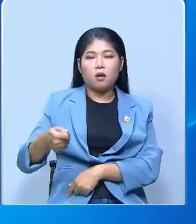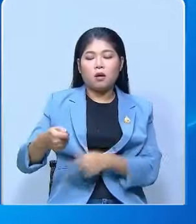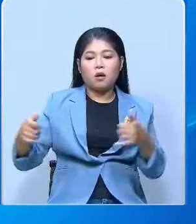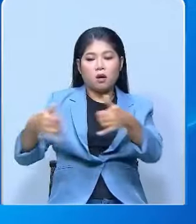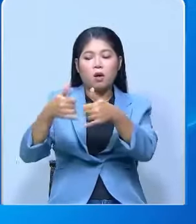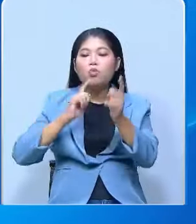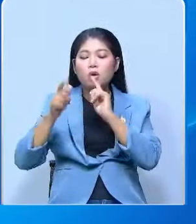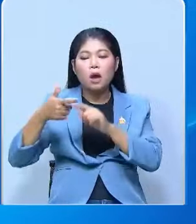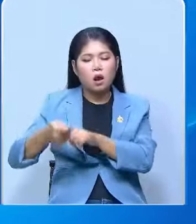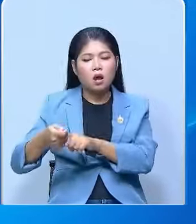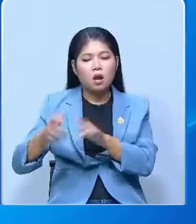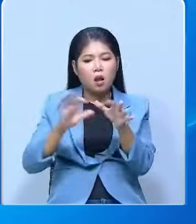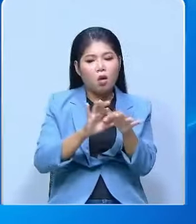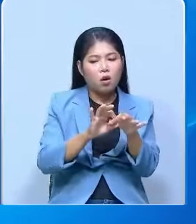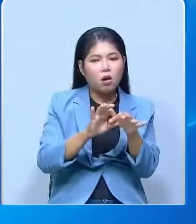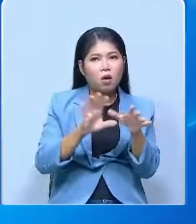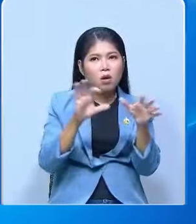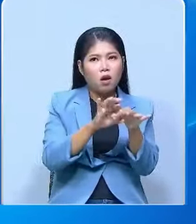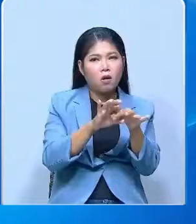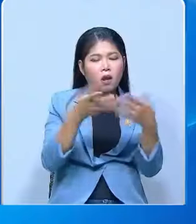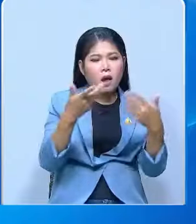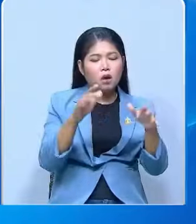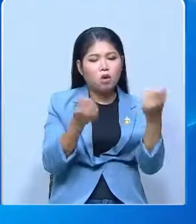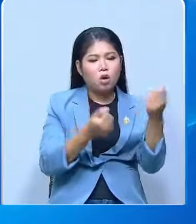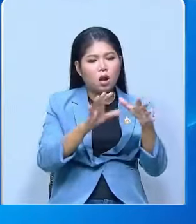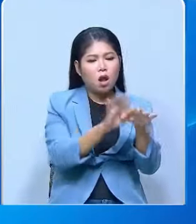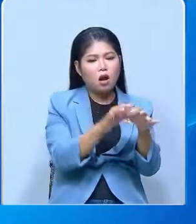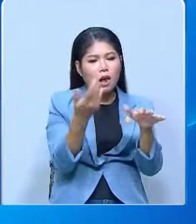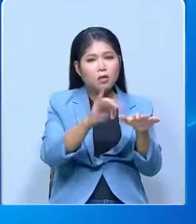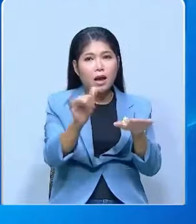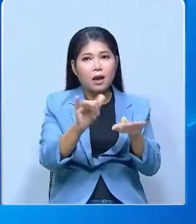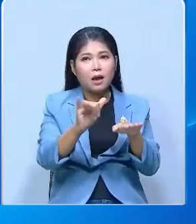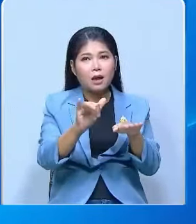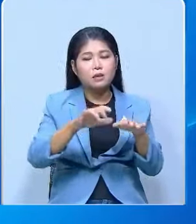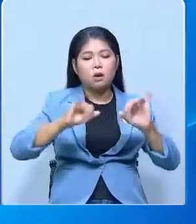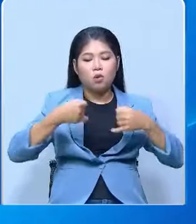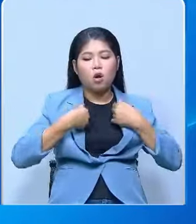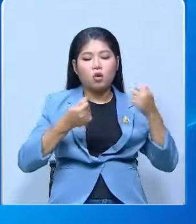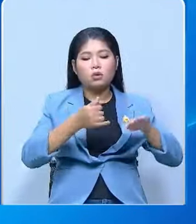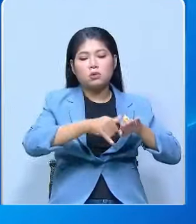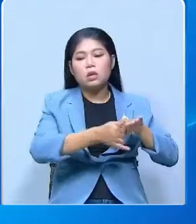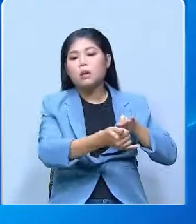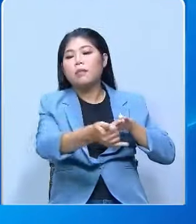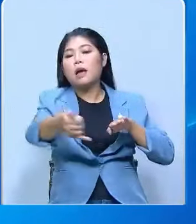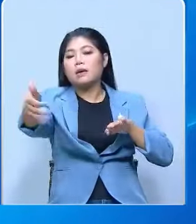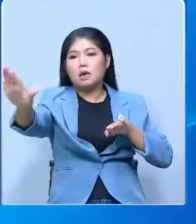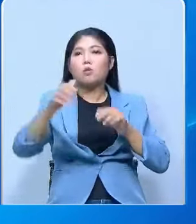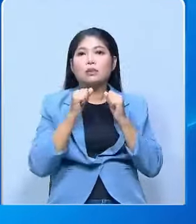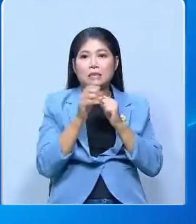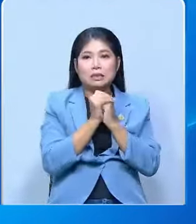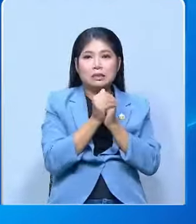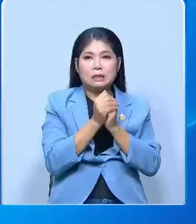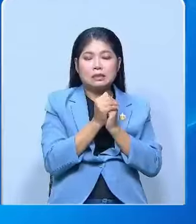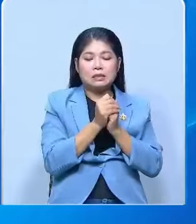มื่อกี้เราแบบเอ๊ะประตูรถล็อกยังอ่ะล็อกจริงหรือไม่จริงหรือยังไงนะคะแล้วพอเจ้าของรถเดินจากไปทีนี้แหละก็จะมีชาวจีนอีกคนนึงเ